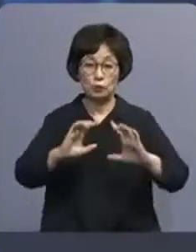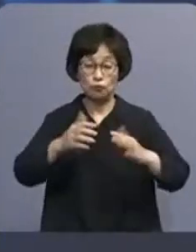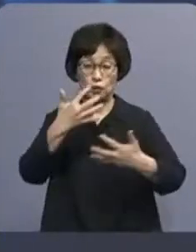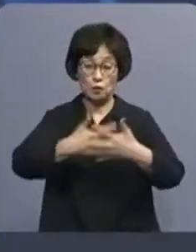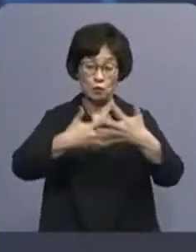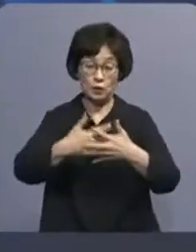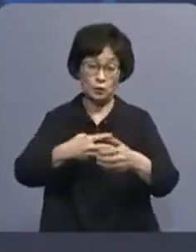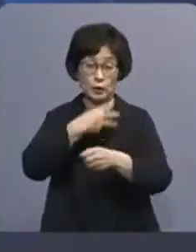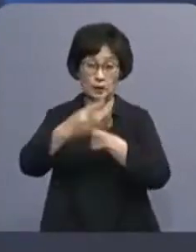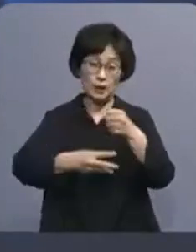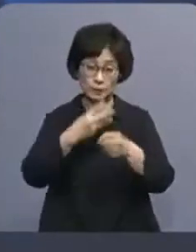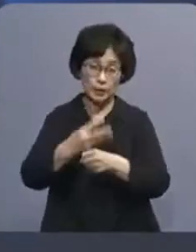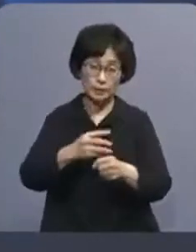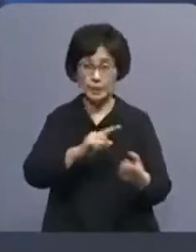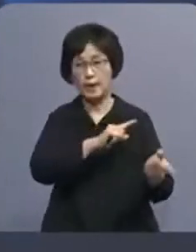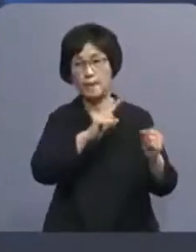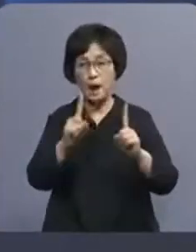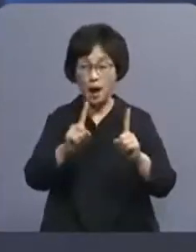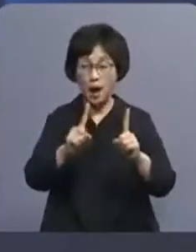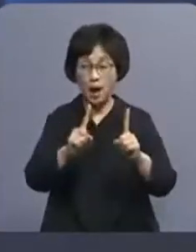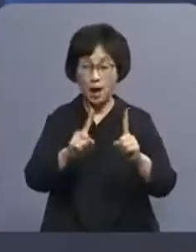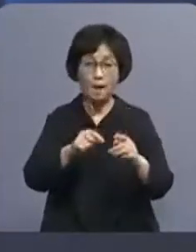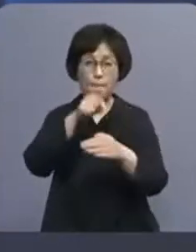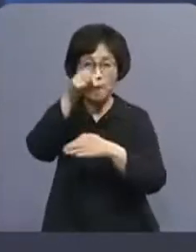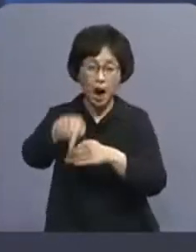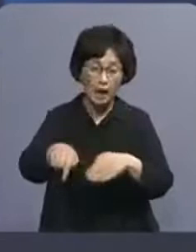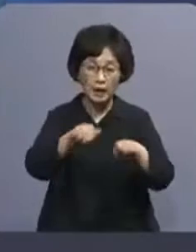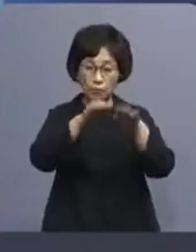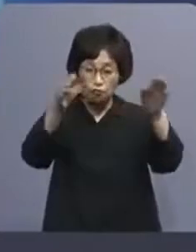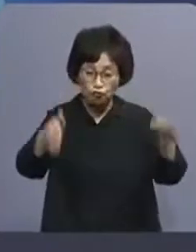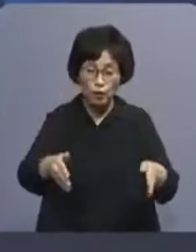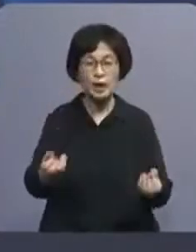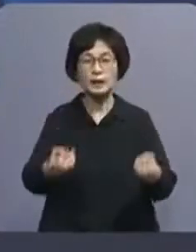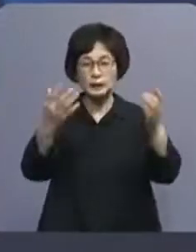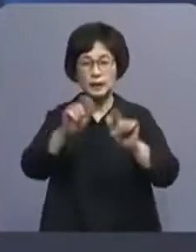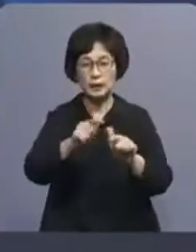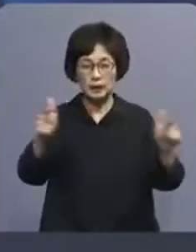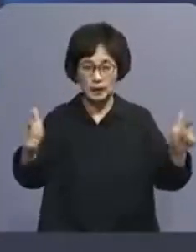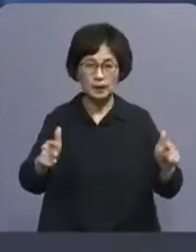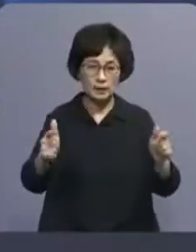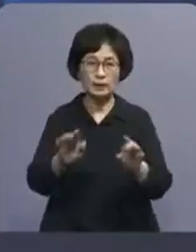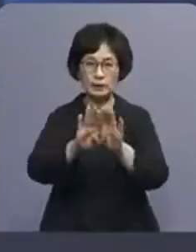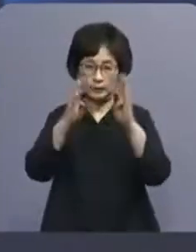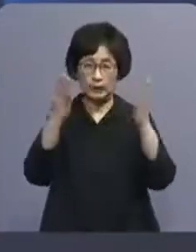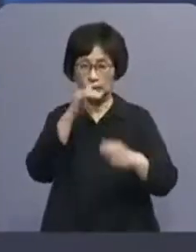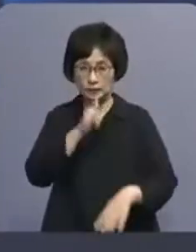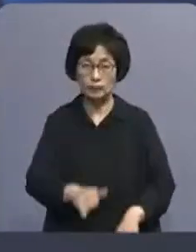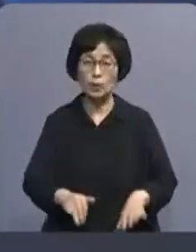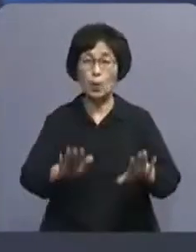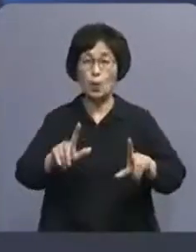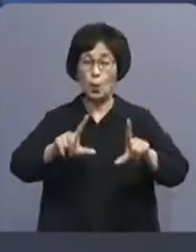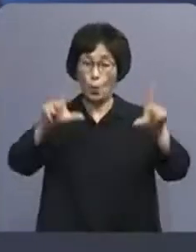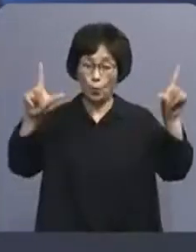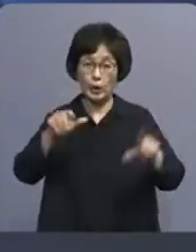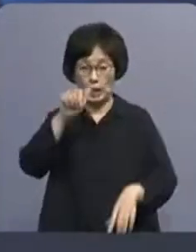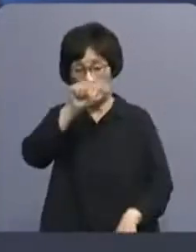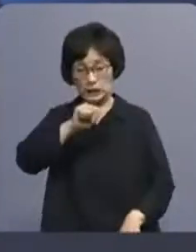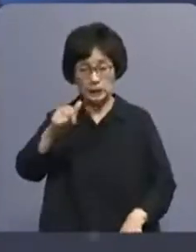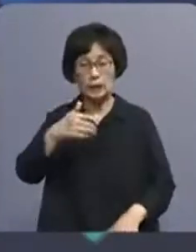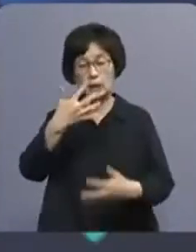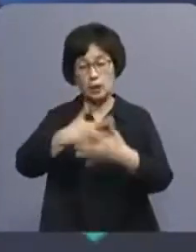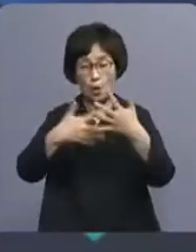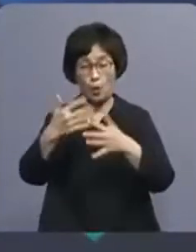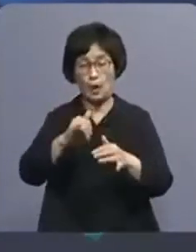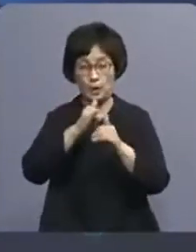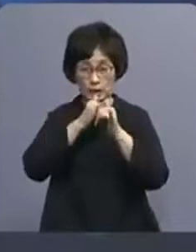부산국제영화제가 3년 만에 정상 개최되면서 모처럼 야외 무대 인사 등 부대 행사도 다시 열렸습니다. 특히 올해 아시아 영화인상을